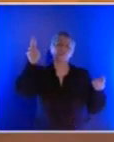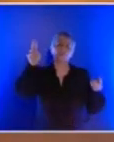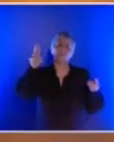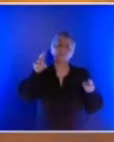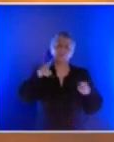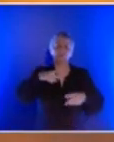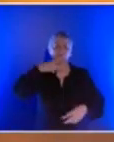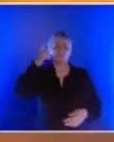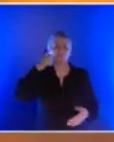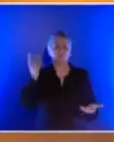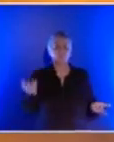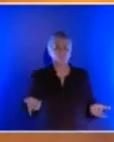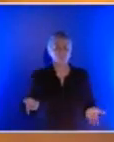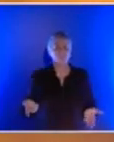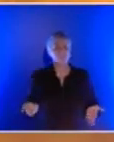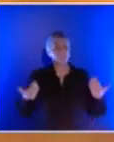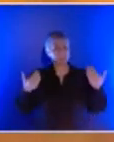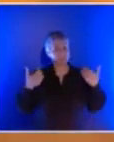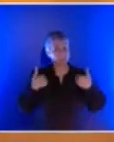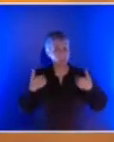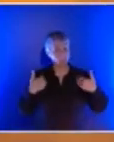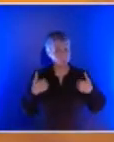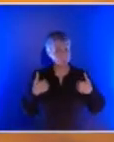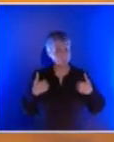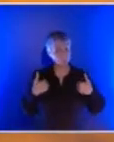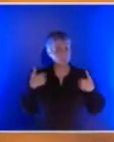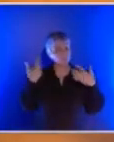ΣΥΡΙΖΑ απαντάει σε κάθε μία από αυτές.